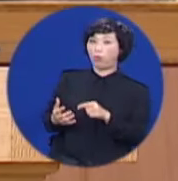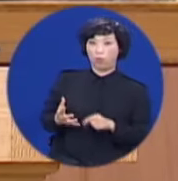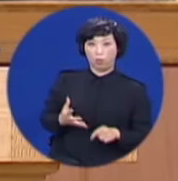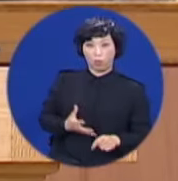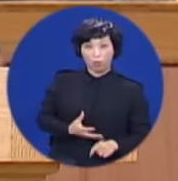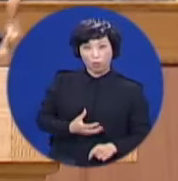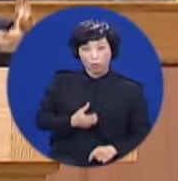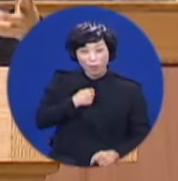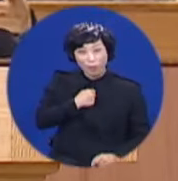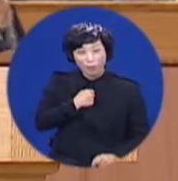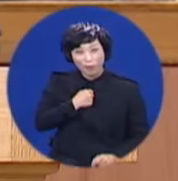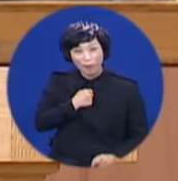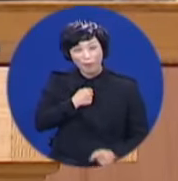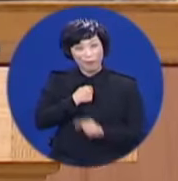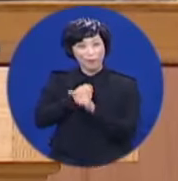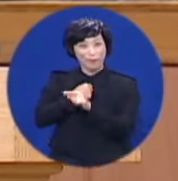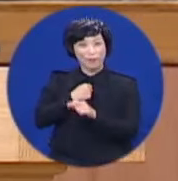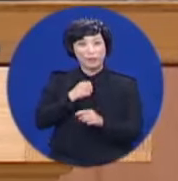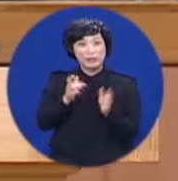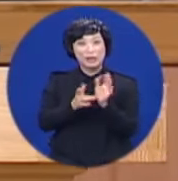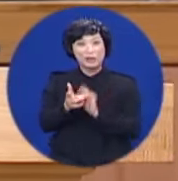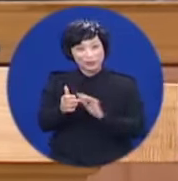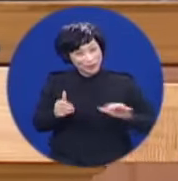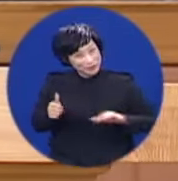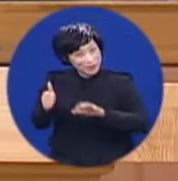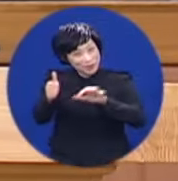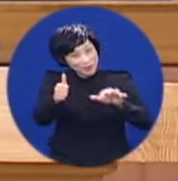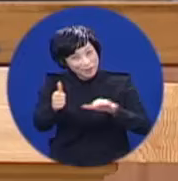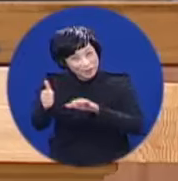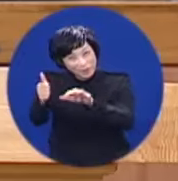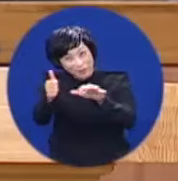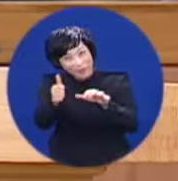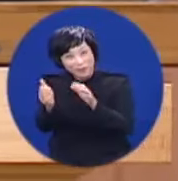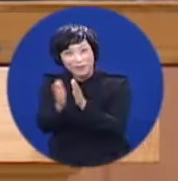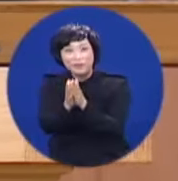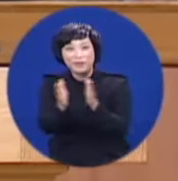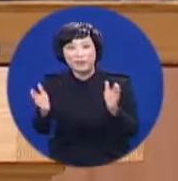깜짝 놀라서 그를 따릅니다.